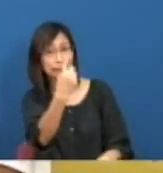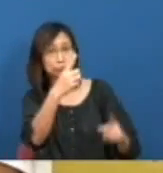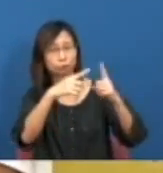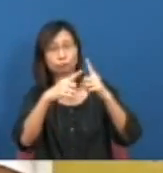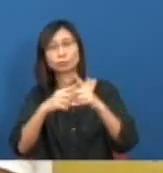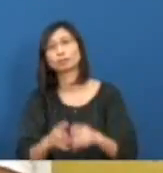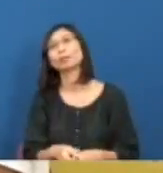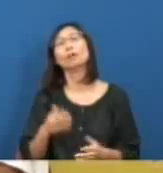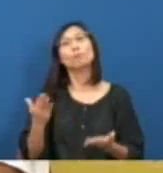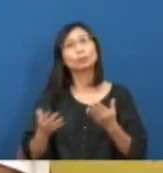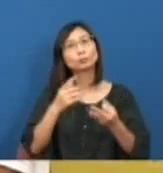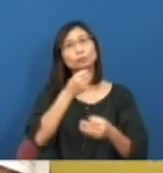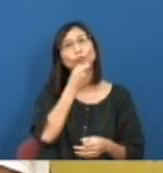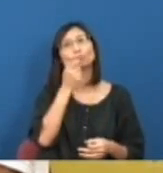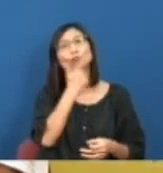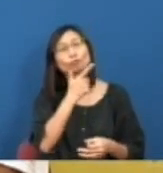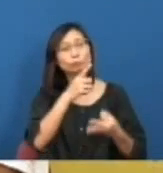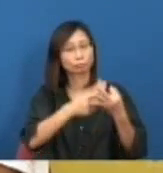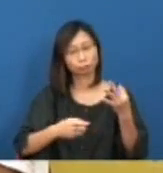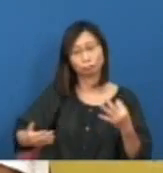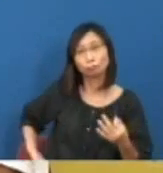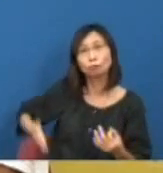中意都可能是一個現實，是但是